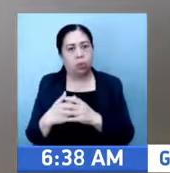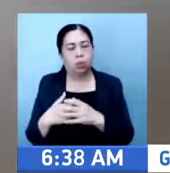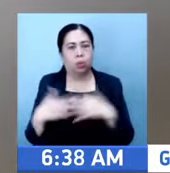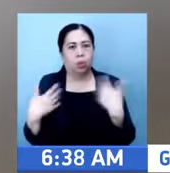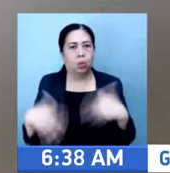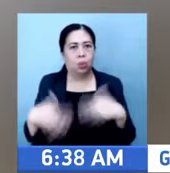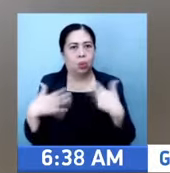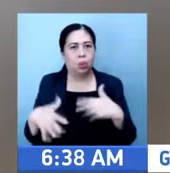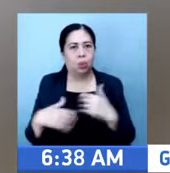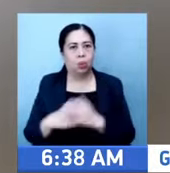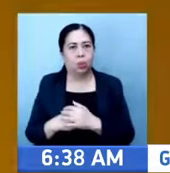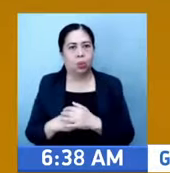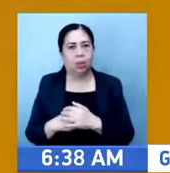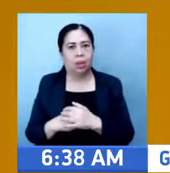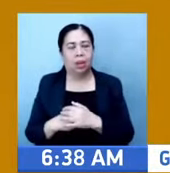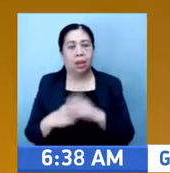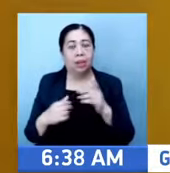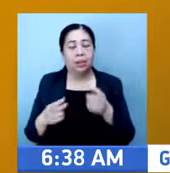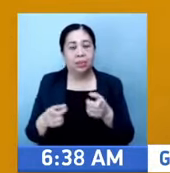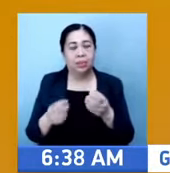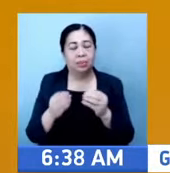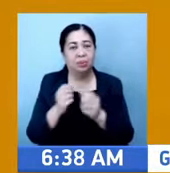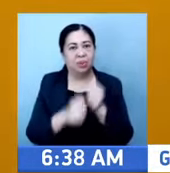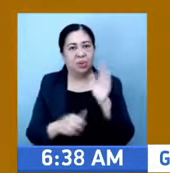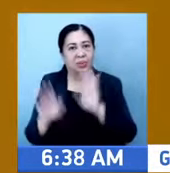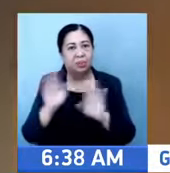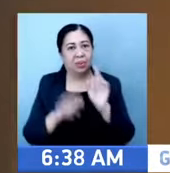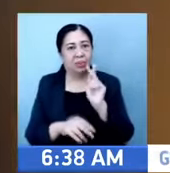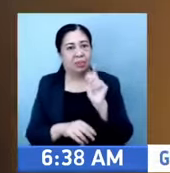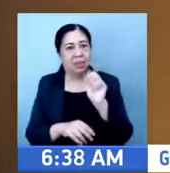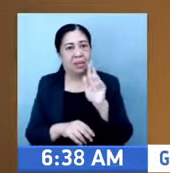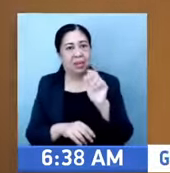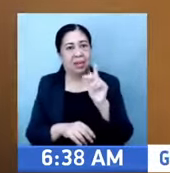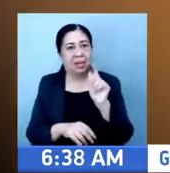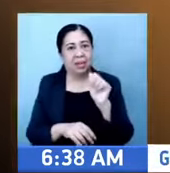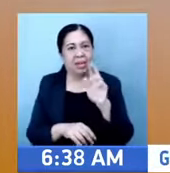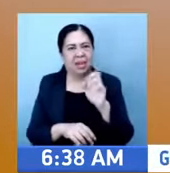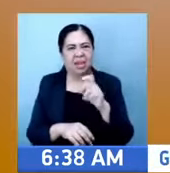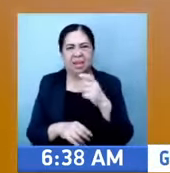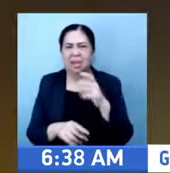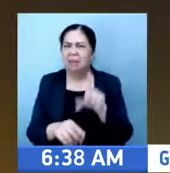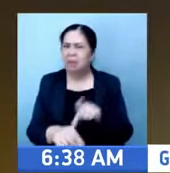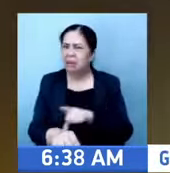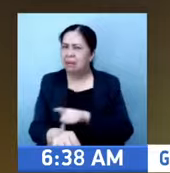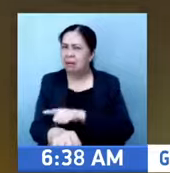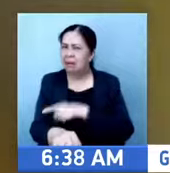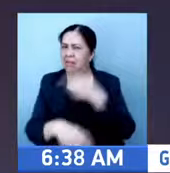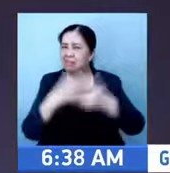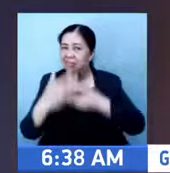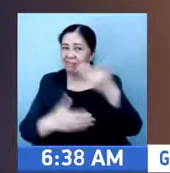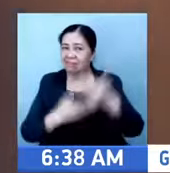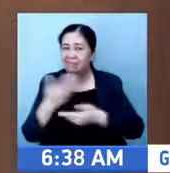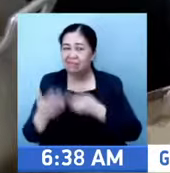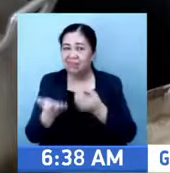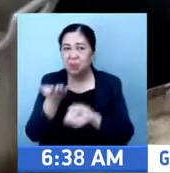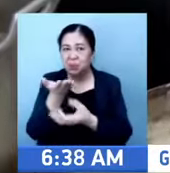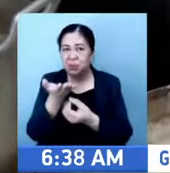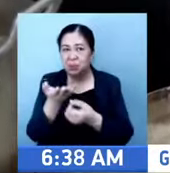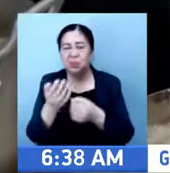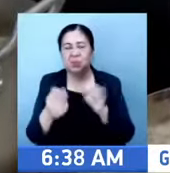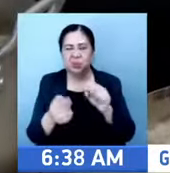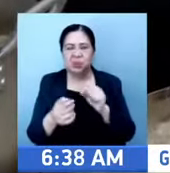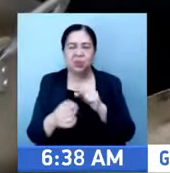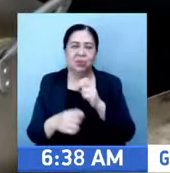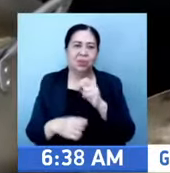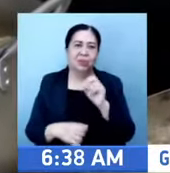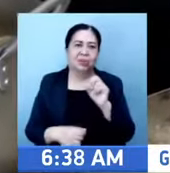kasi ang isang problema ng karamihan sa kare-kare, Chef, is yung maproseso. Yes, yes. Na part na to. Sobrang prosesong gawin. Kaya nga, that's why,